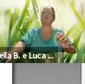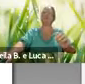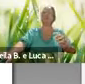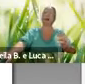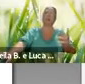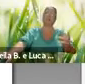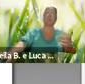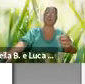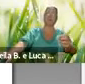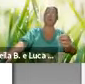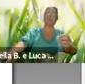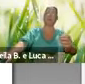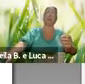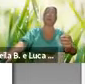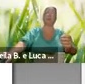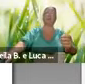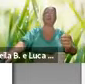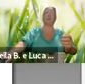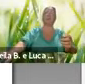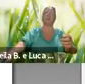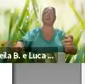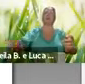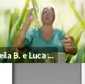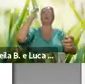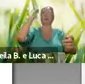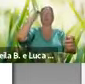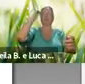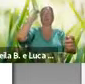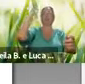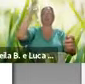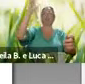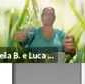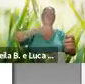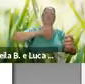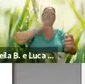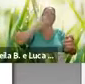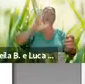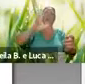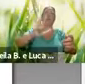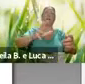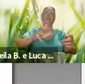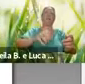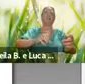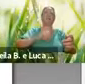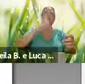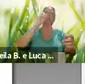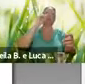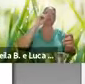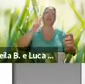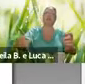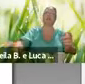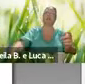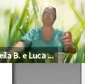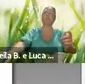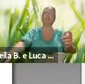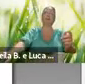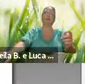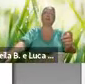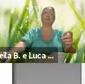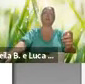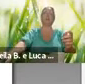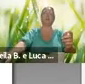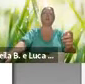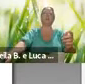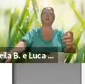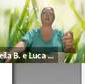dire, lui ha fatto questo paragone, che il cervello è la radio e la